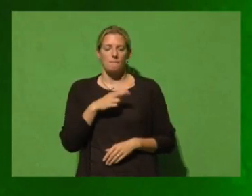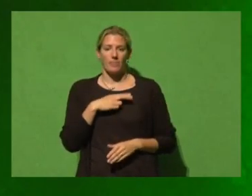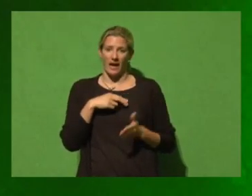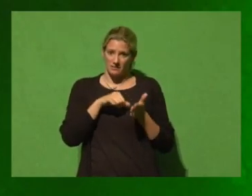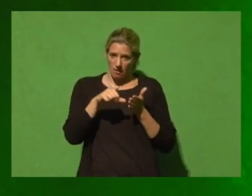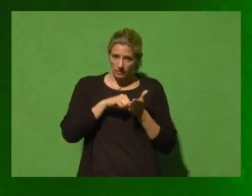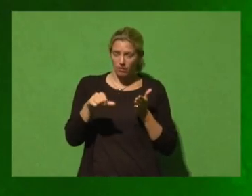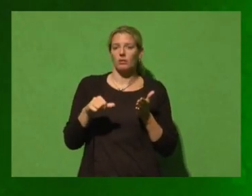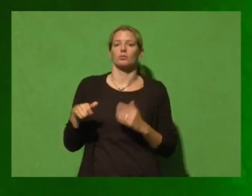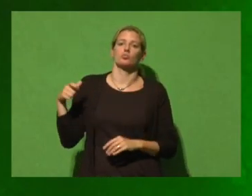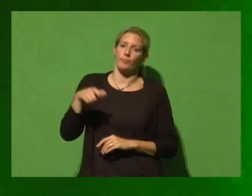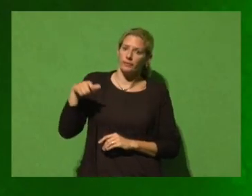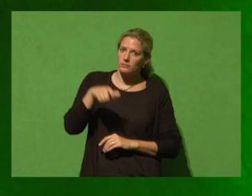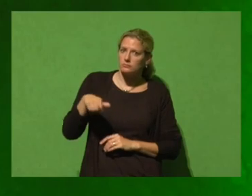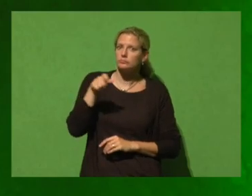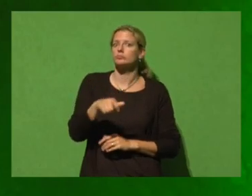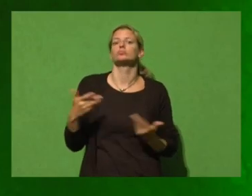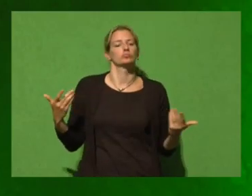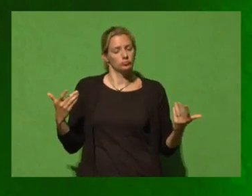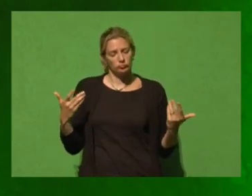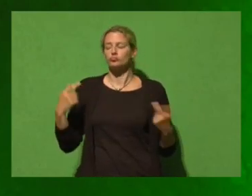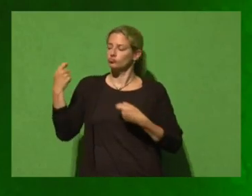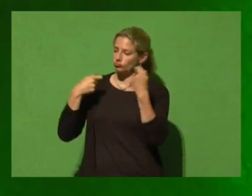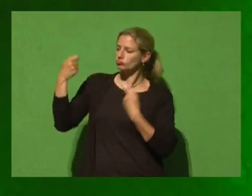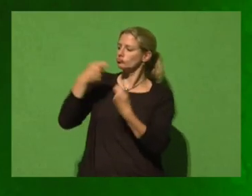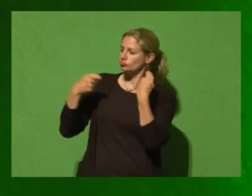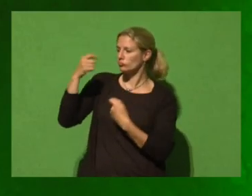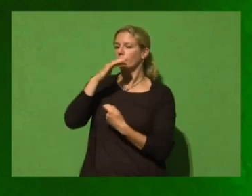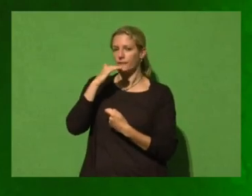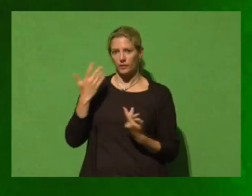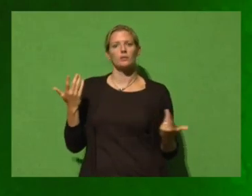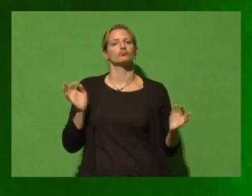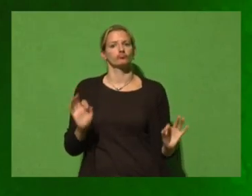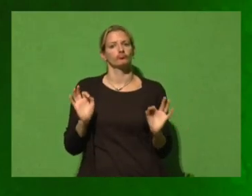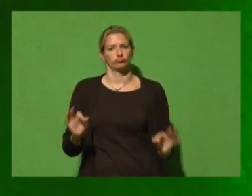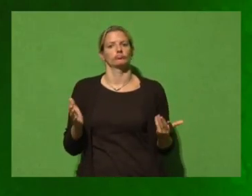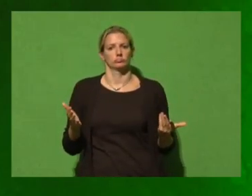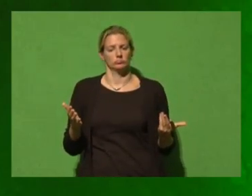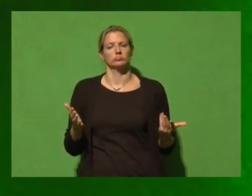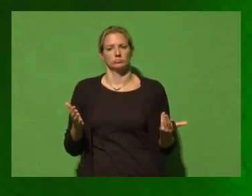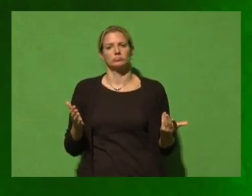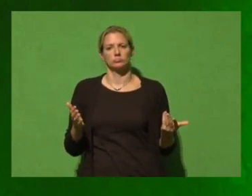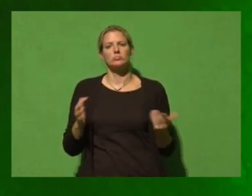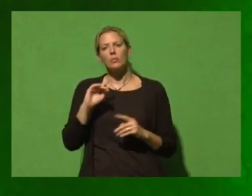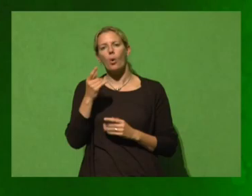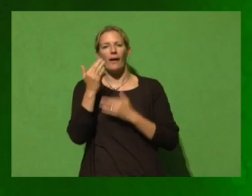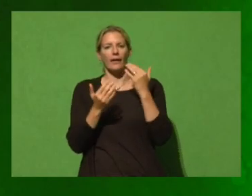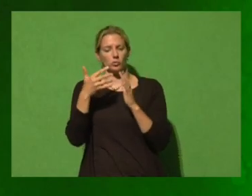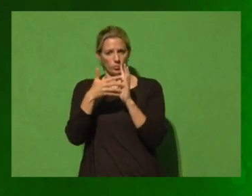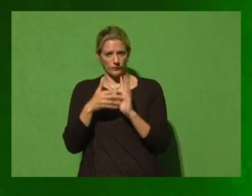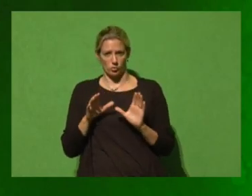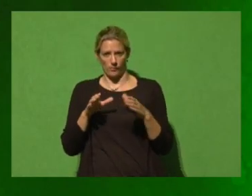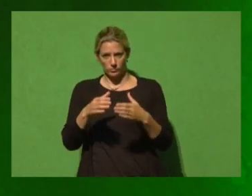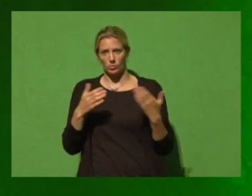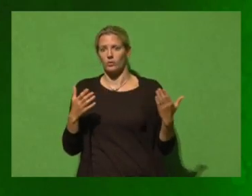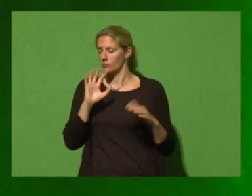Mandatsbeiträge und Spenden sind in erfreulichem Maße entsprechend der Regelung abgeführt worden. Und auch die Rechnungsprüfungskommission spricht